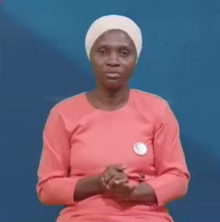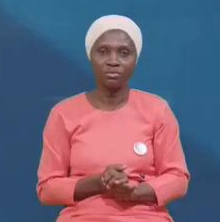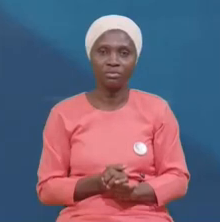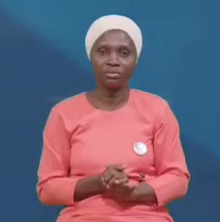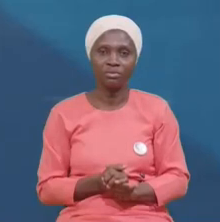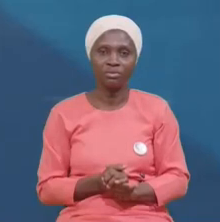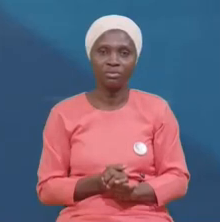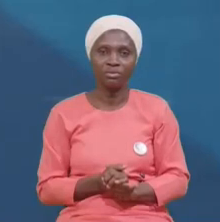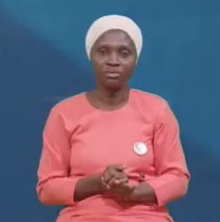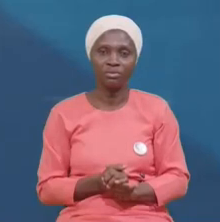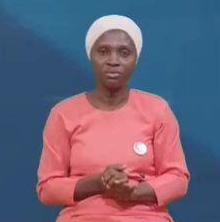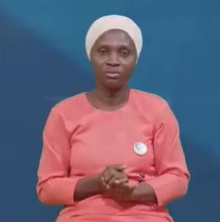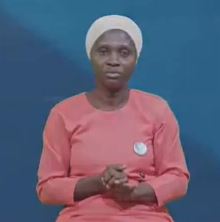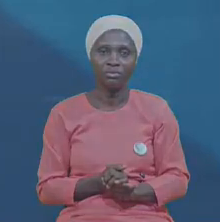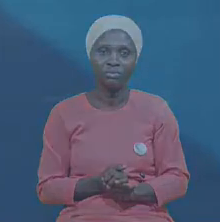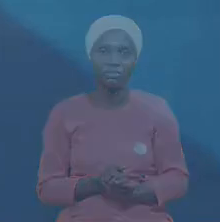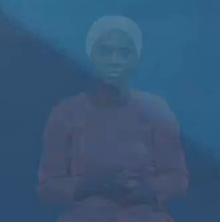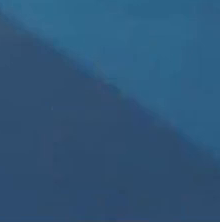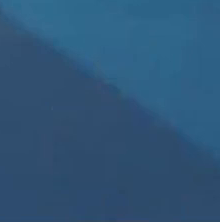Voici le jour.